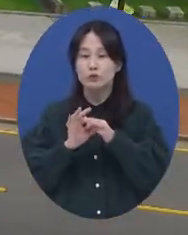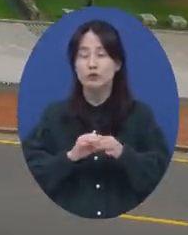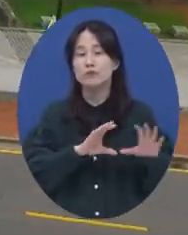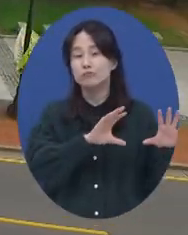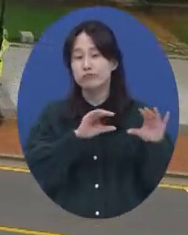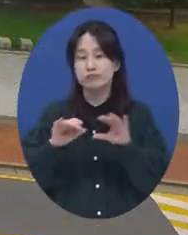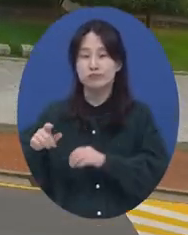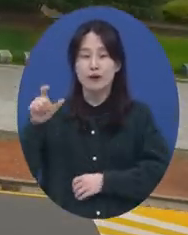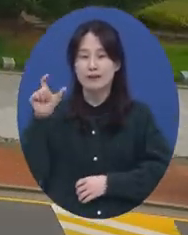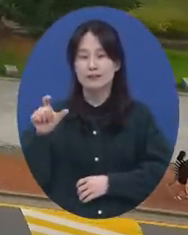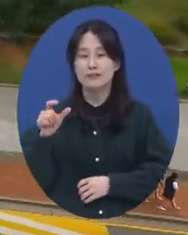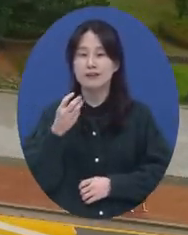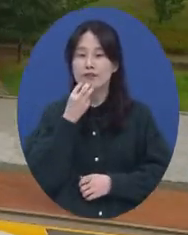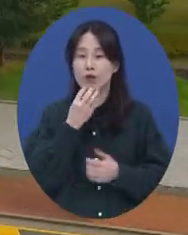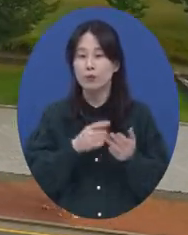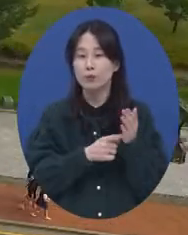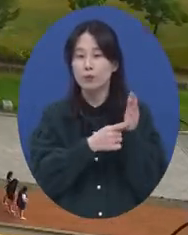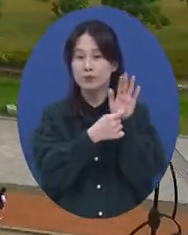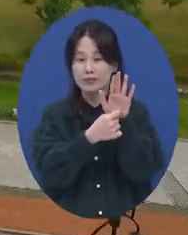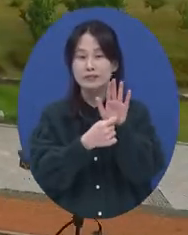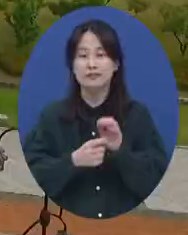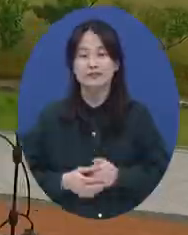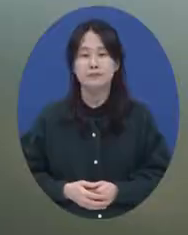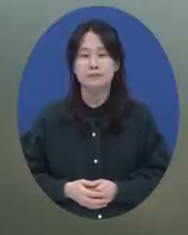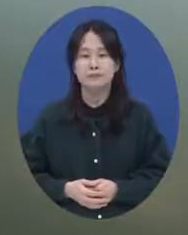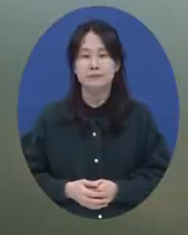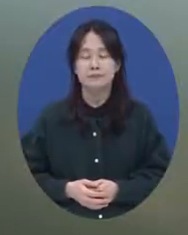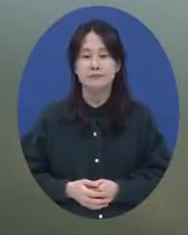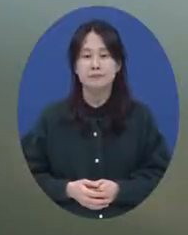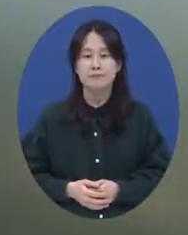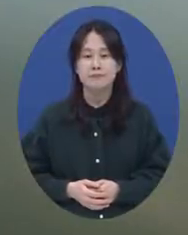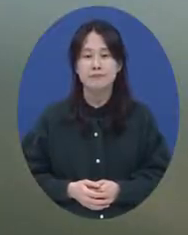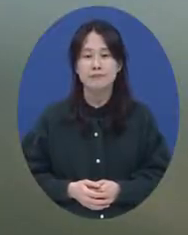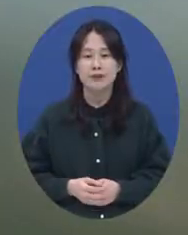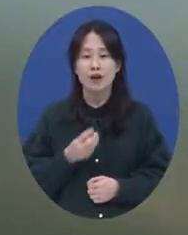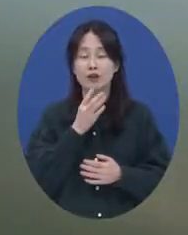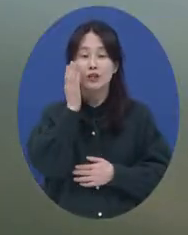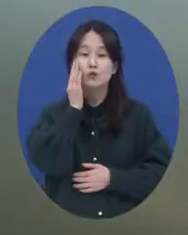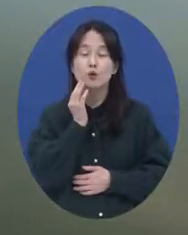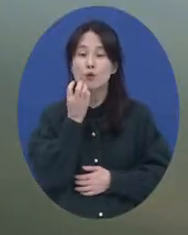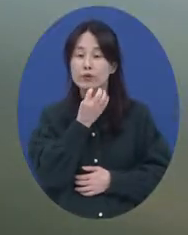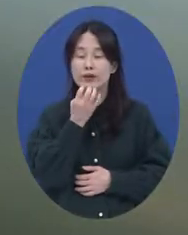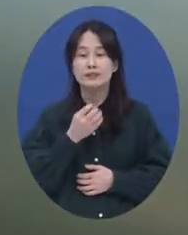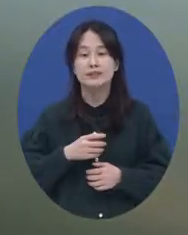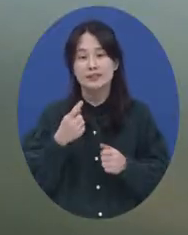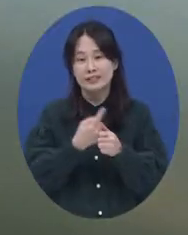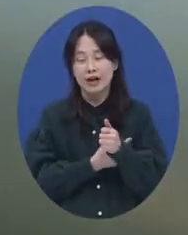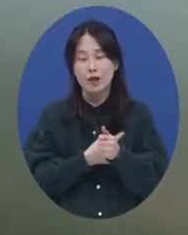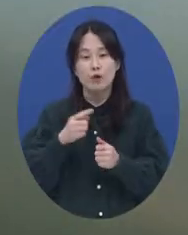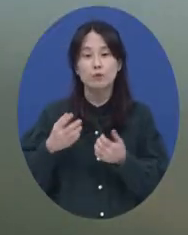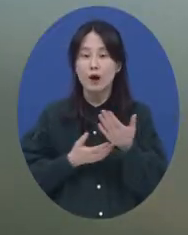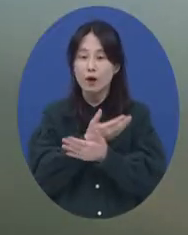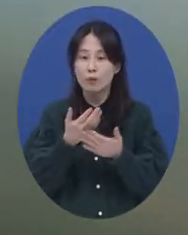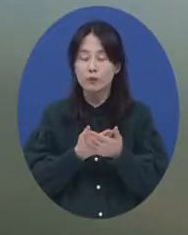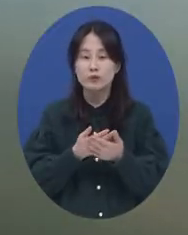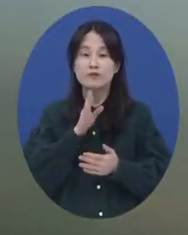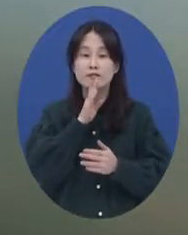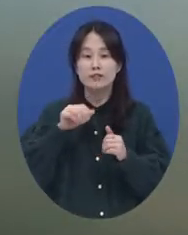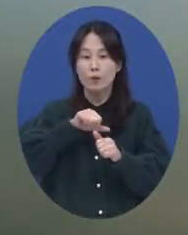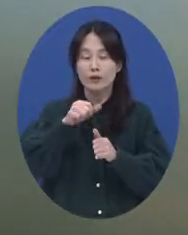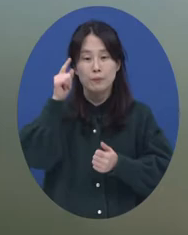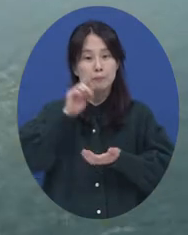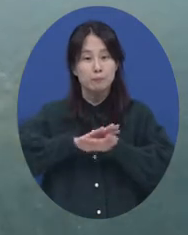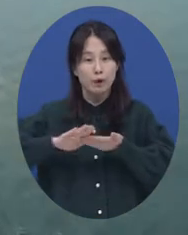유연하면서도 강직한 경기도를 나타냈습니다. 경기 초록은 자연과 공존, 친환경, 평화를